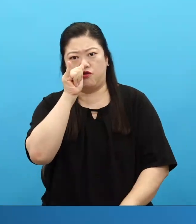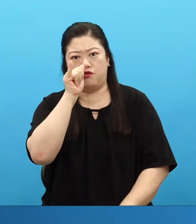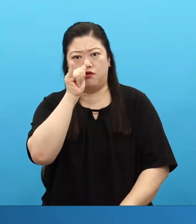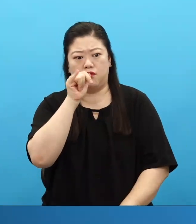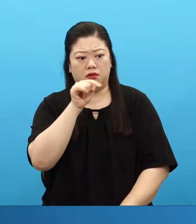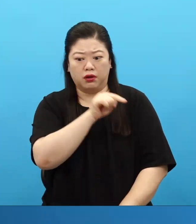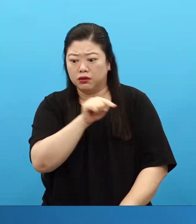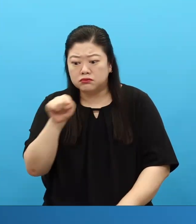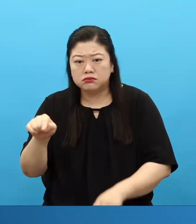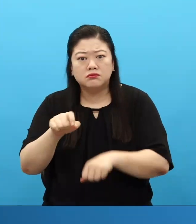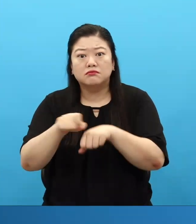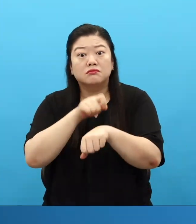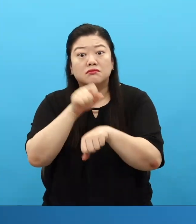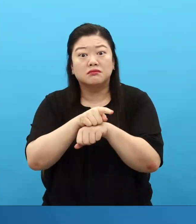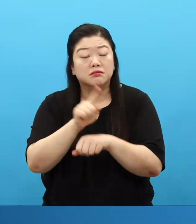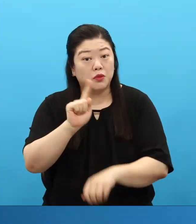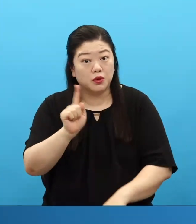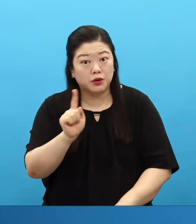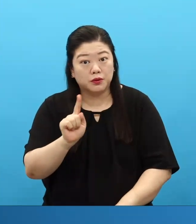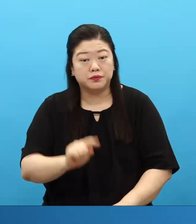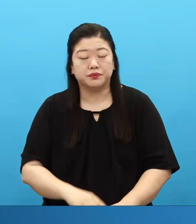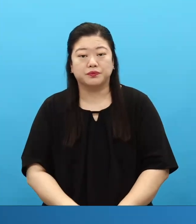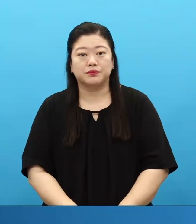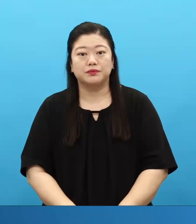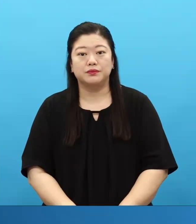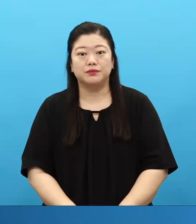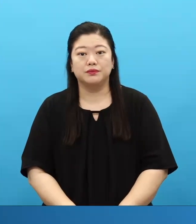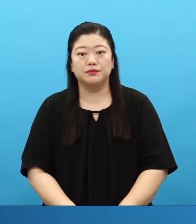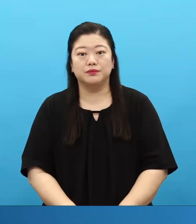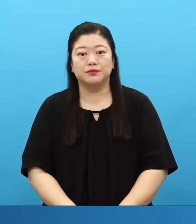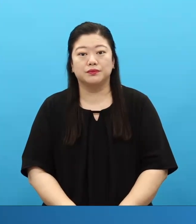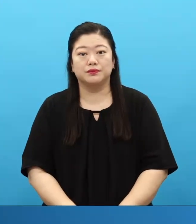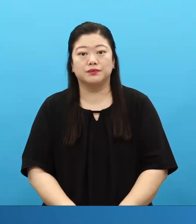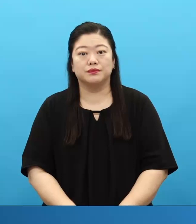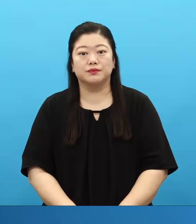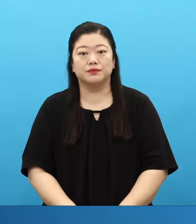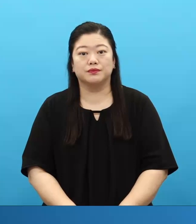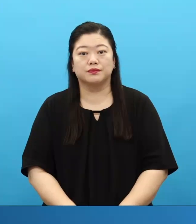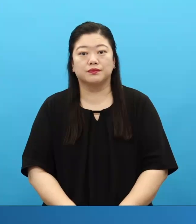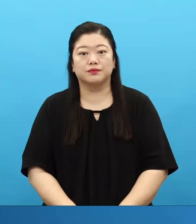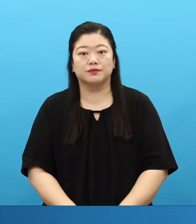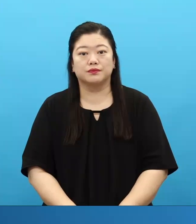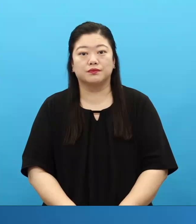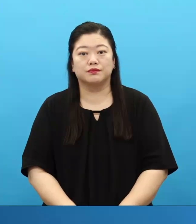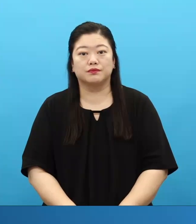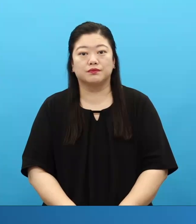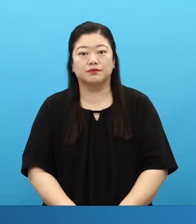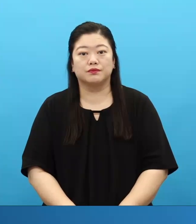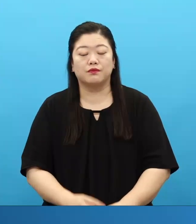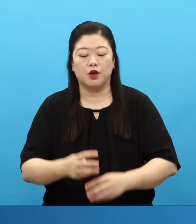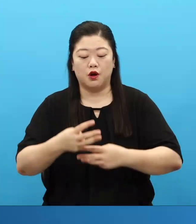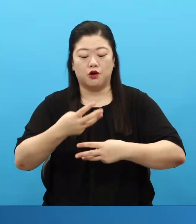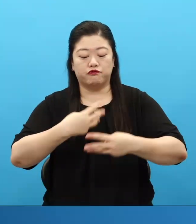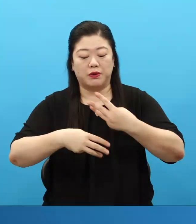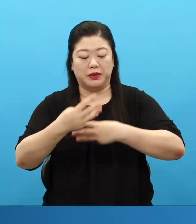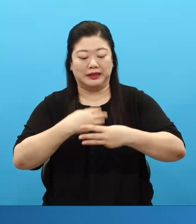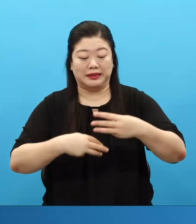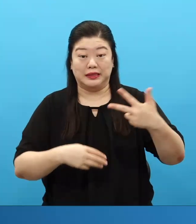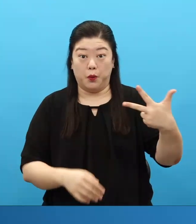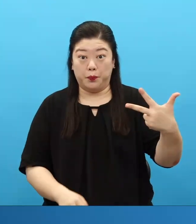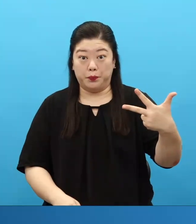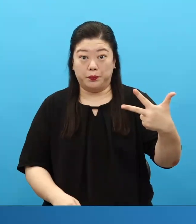was their common trait? 렘트 7명의 특징이 가는 곳마다 중요한